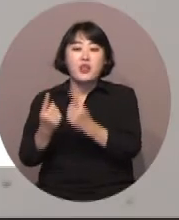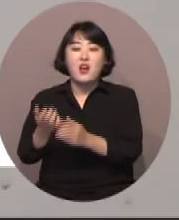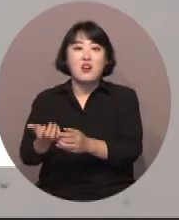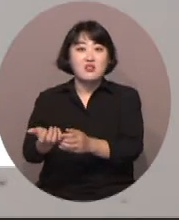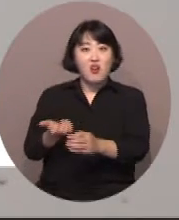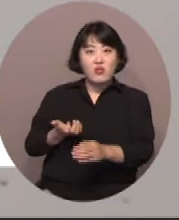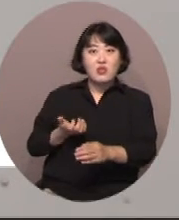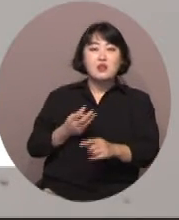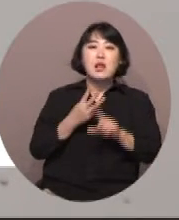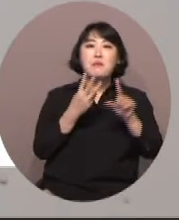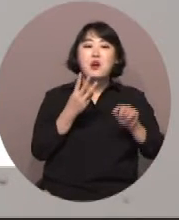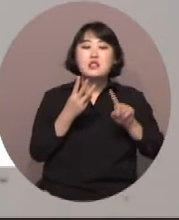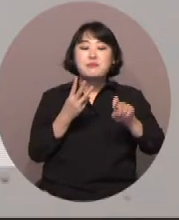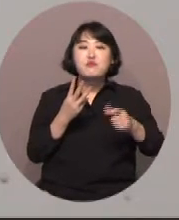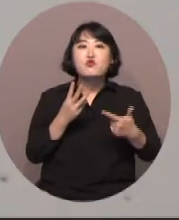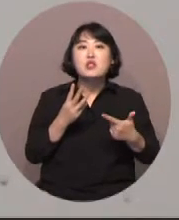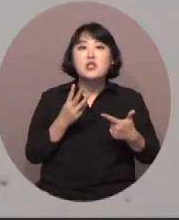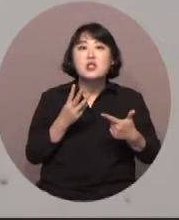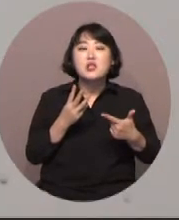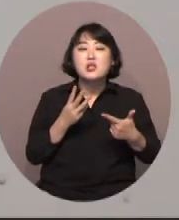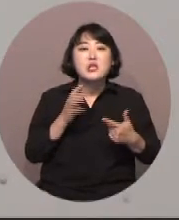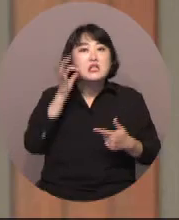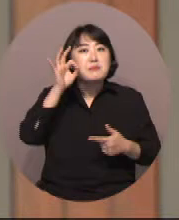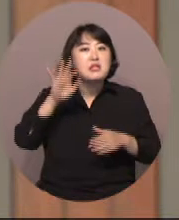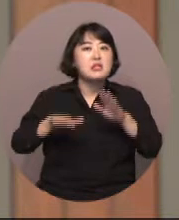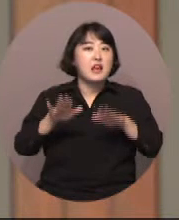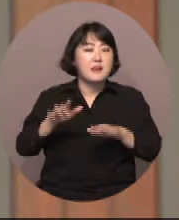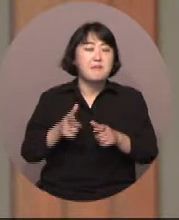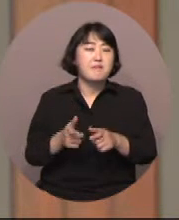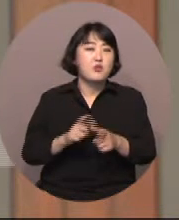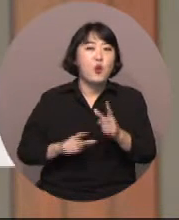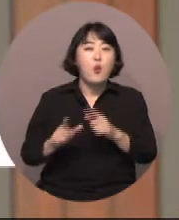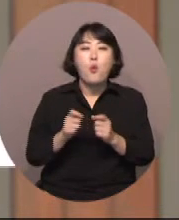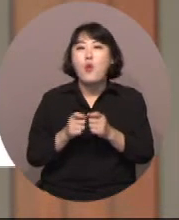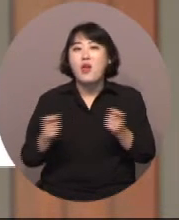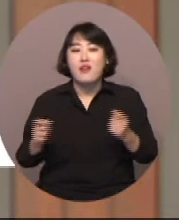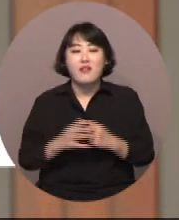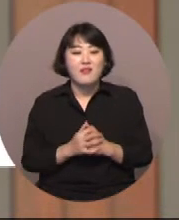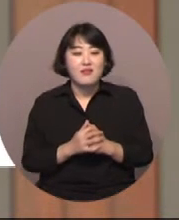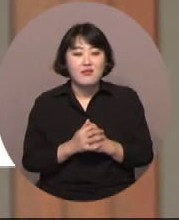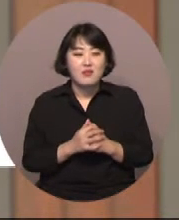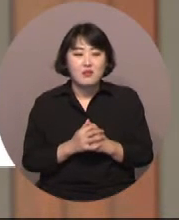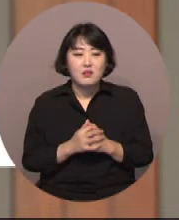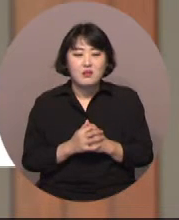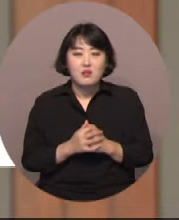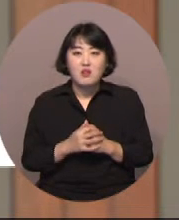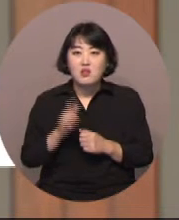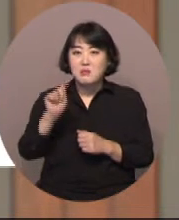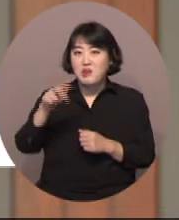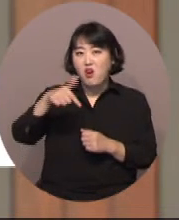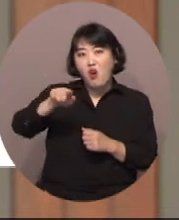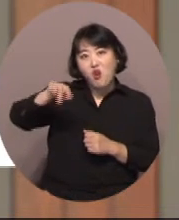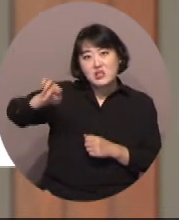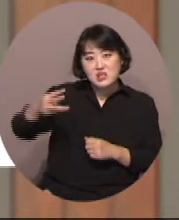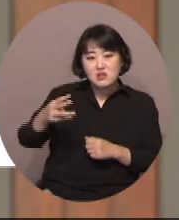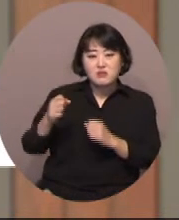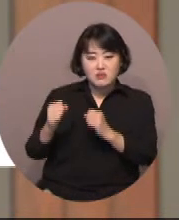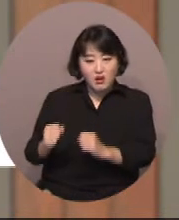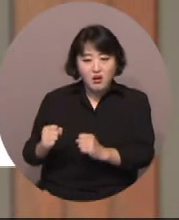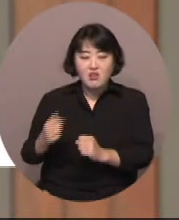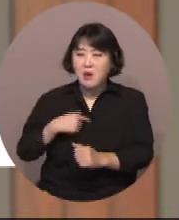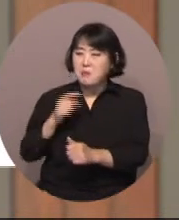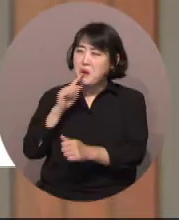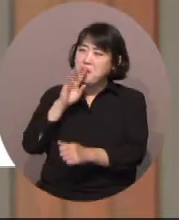집을 나간 시점이 열흘 이상 앞섭니다. 거실에 있다가 내가 뭐라고 했다고 신고를